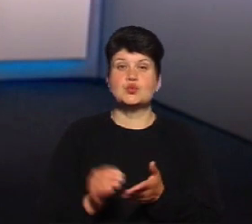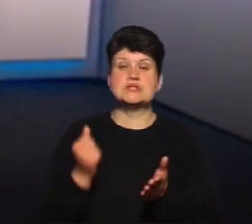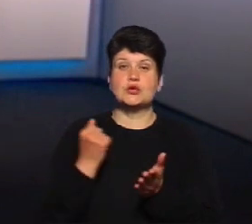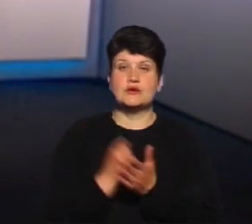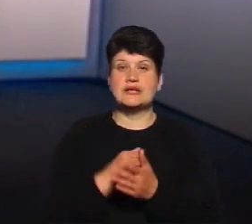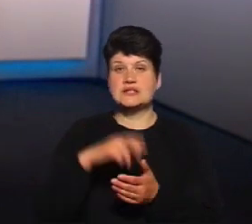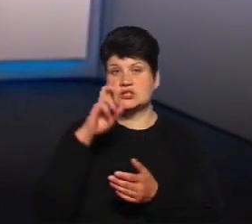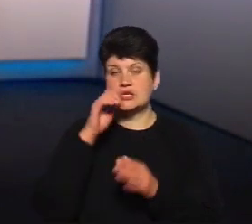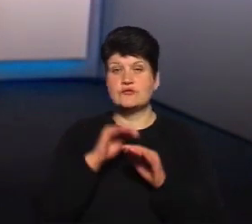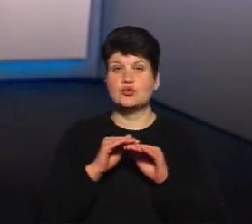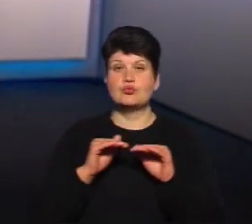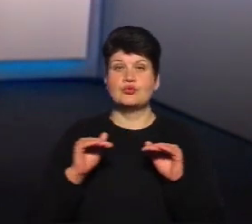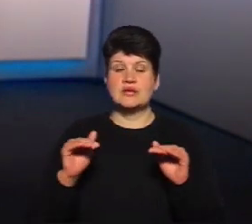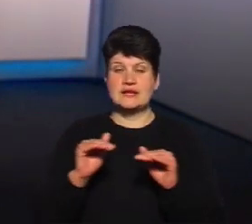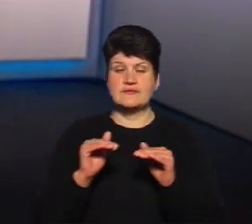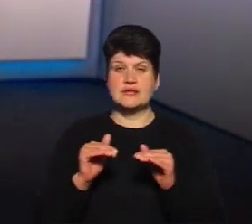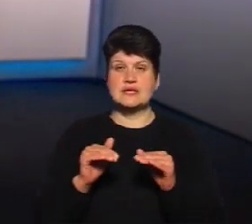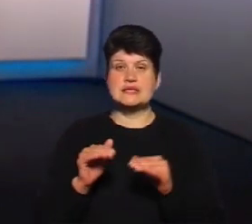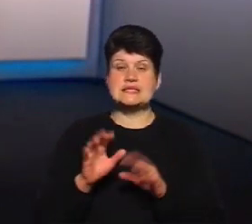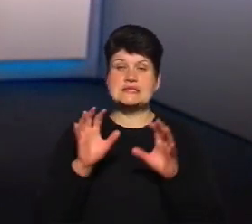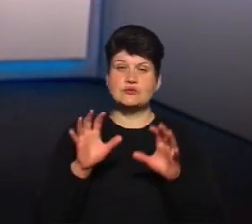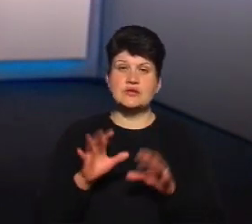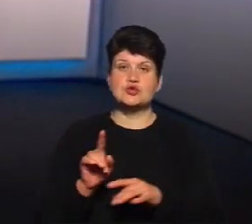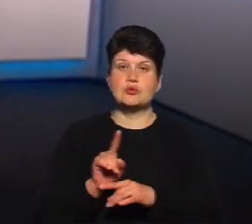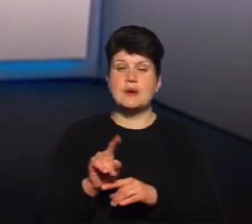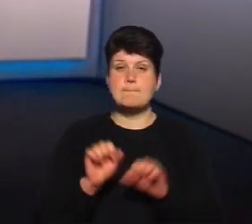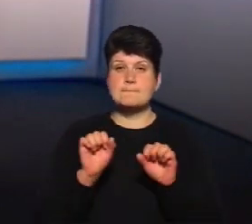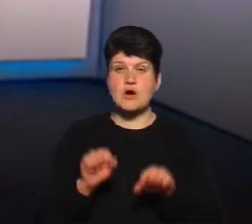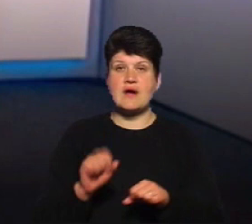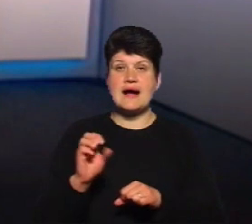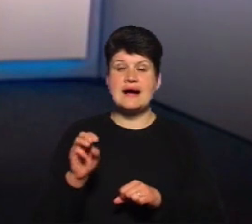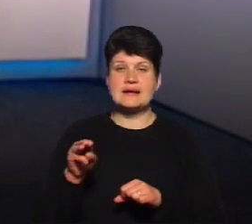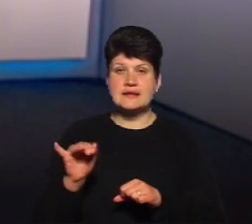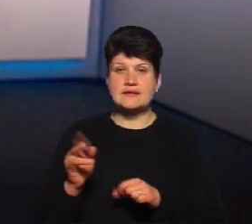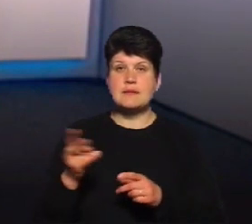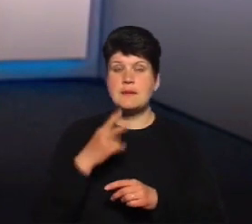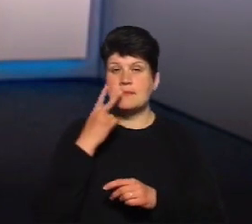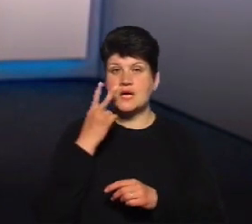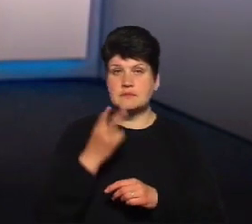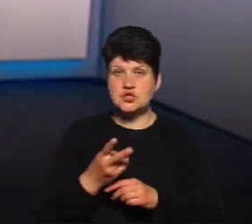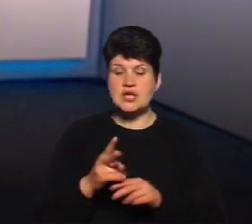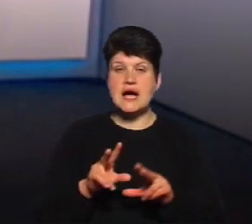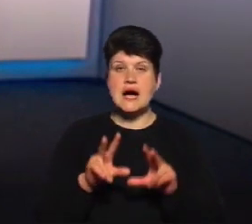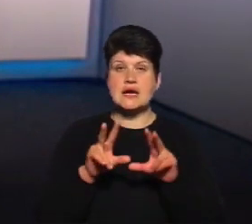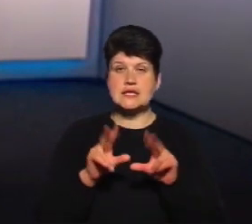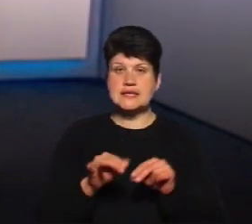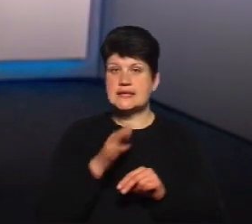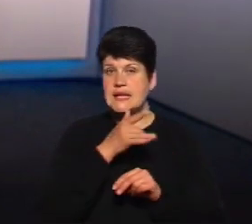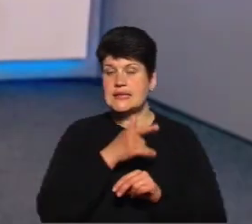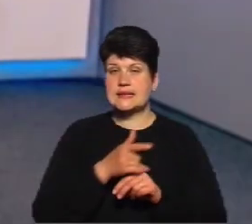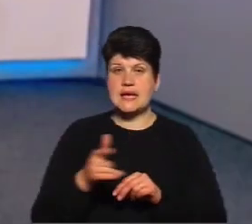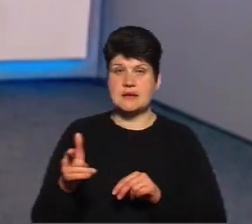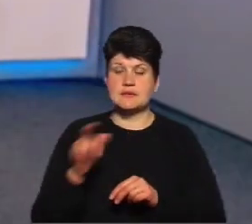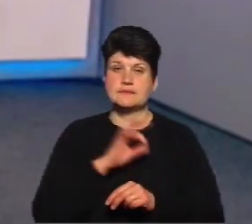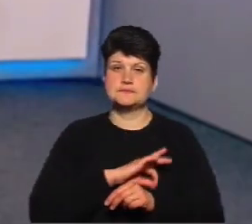рівні законодавчих чи нормативно-правових актів, де би передбачалося гарантійні терміни